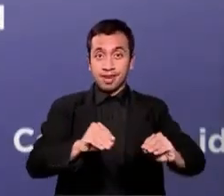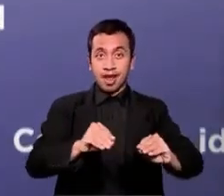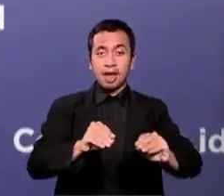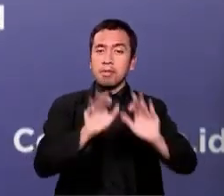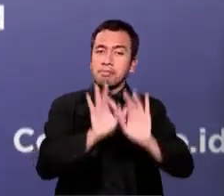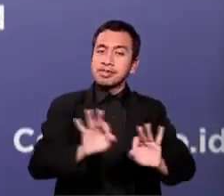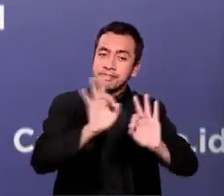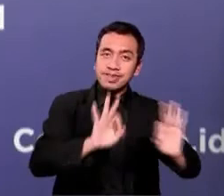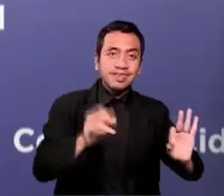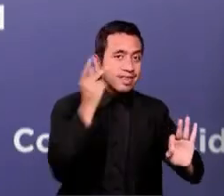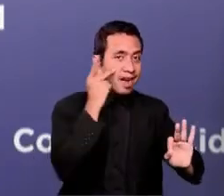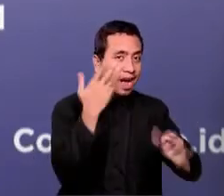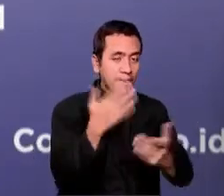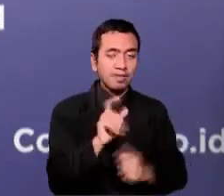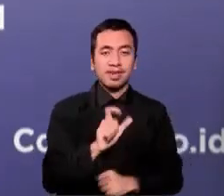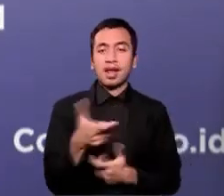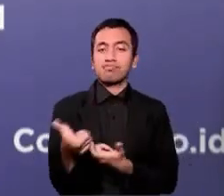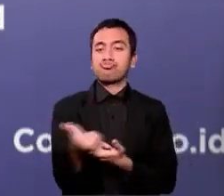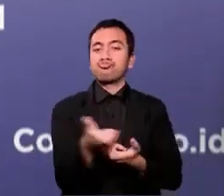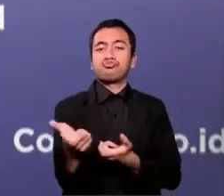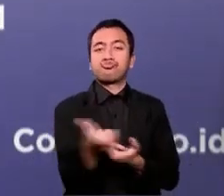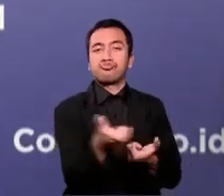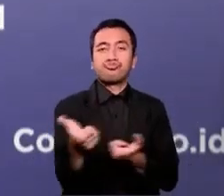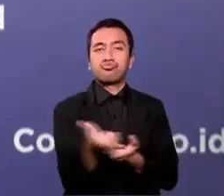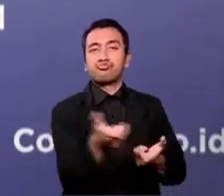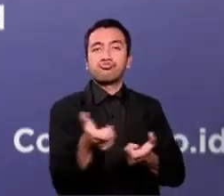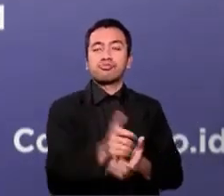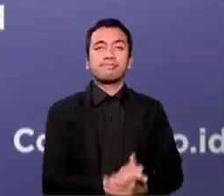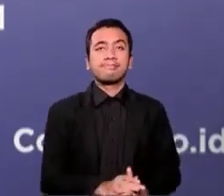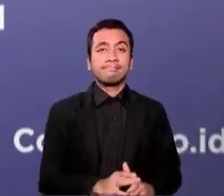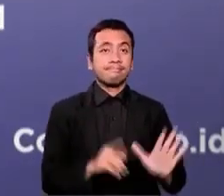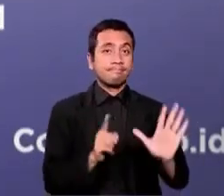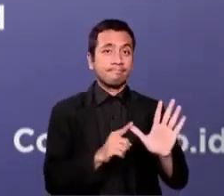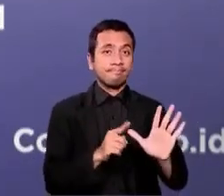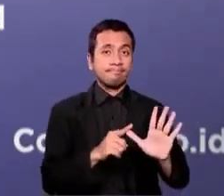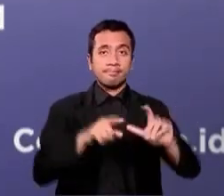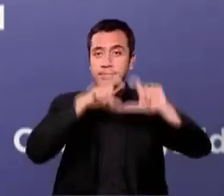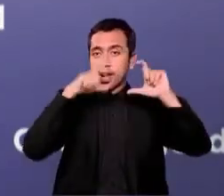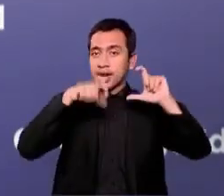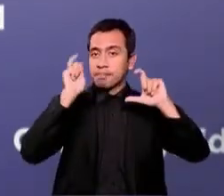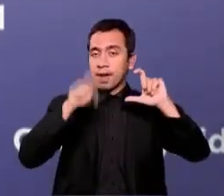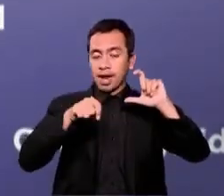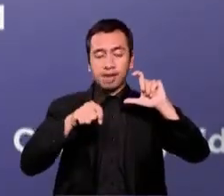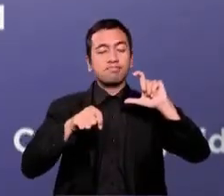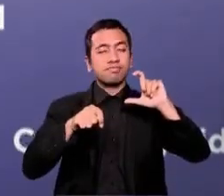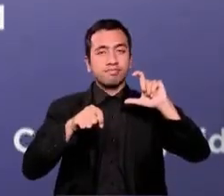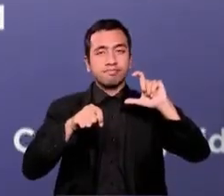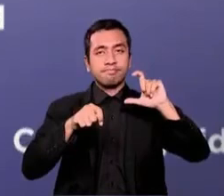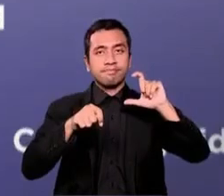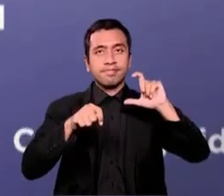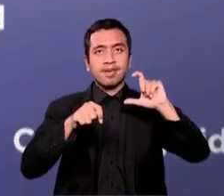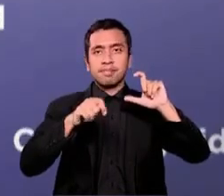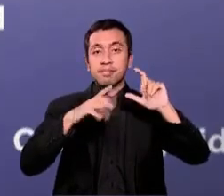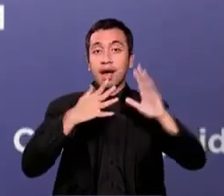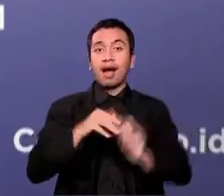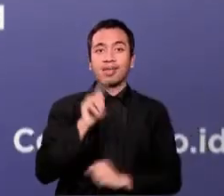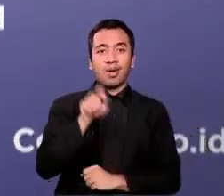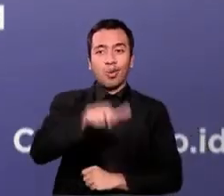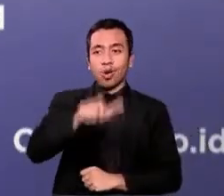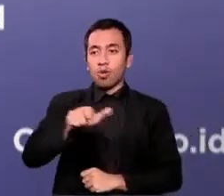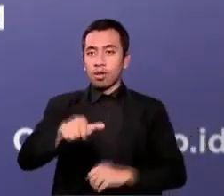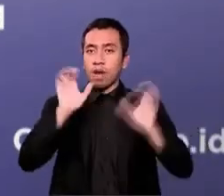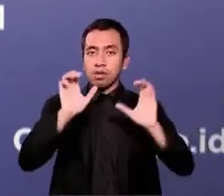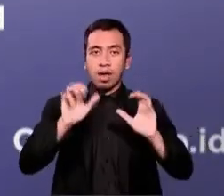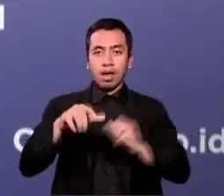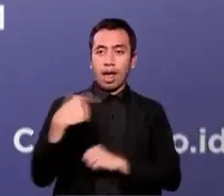desinfektan skala secara berkala kelima gunakanlah masker dengan baik dan benar jangan asal lepas